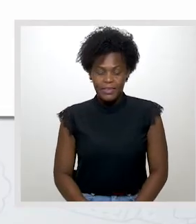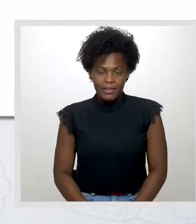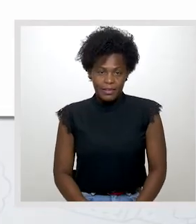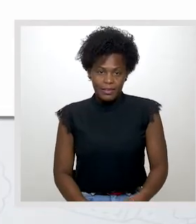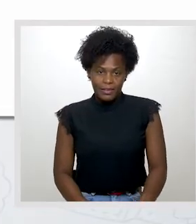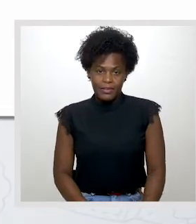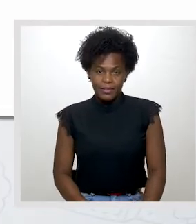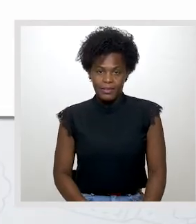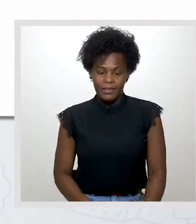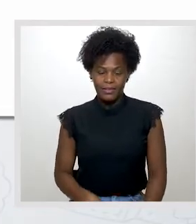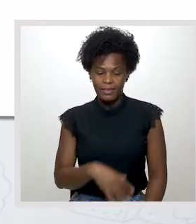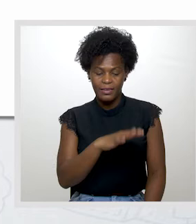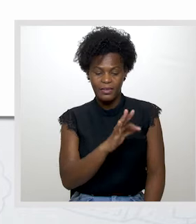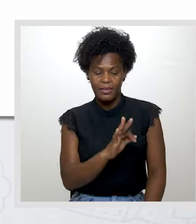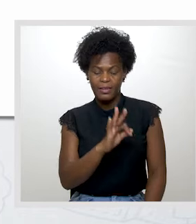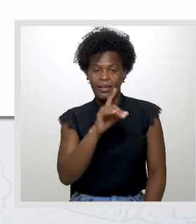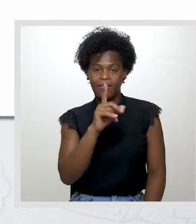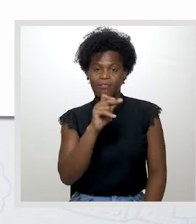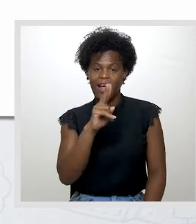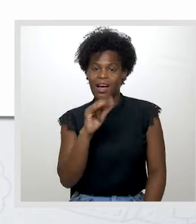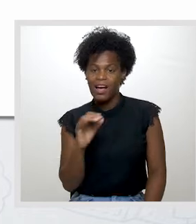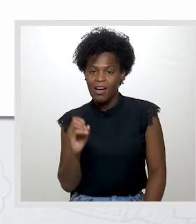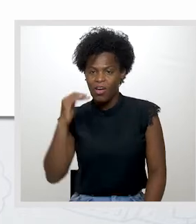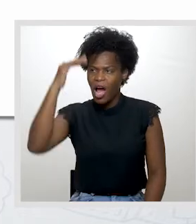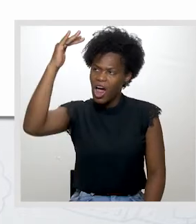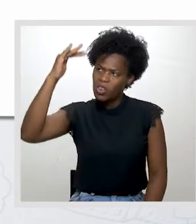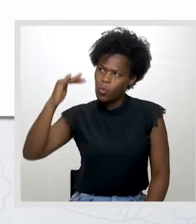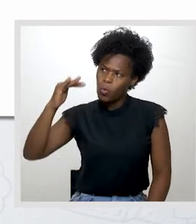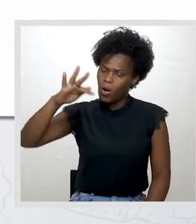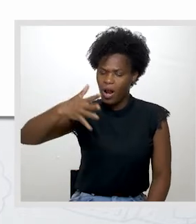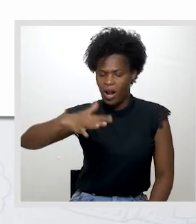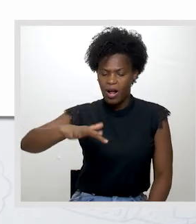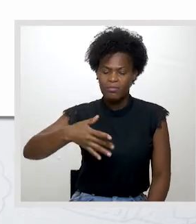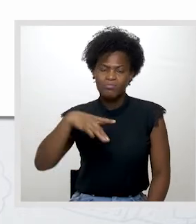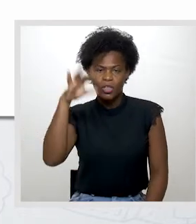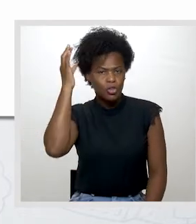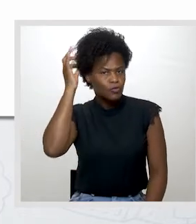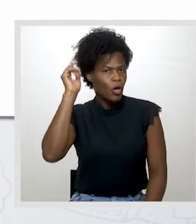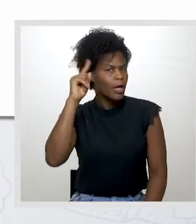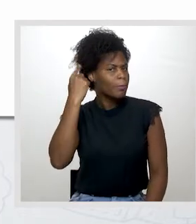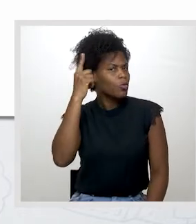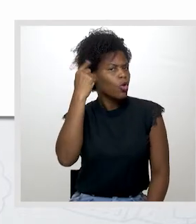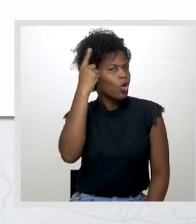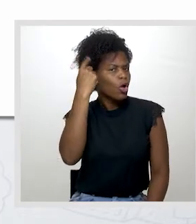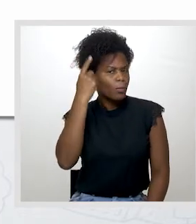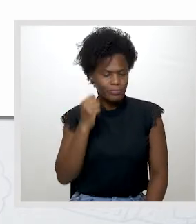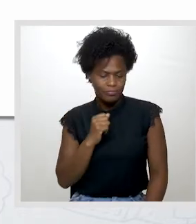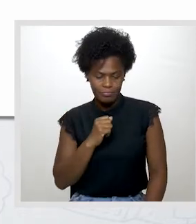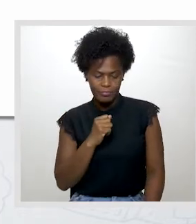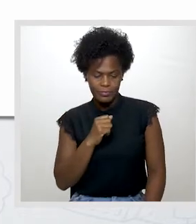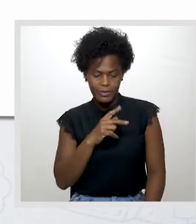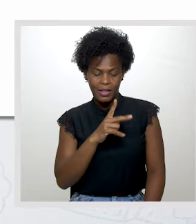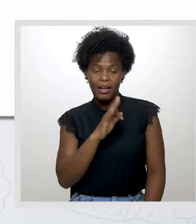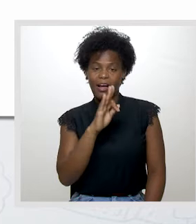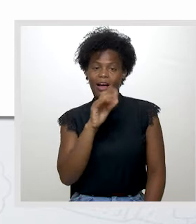Alors, Flavio est de taille moyenne. Ses cheveux sont crépus. Alors,